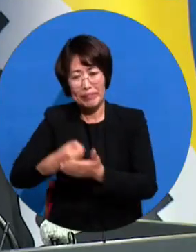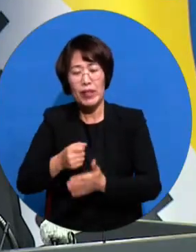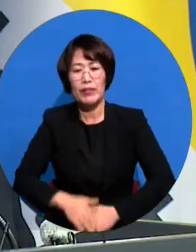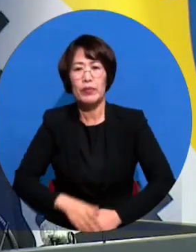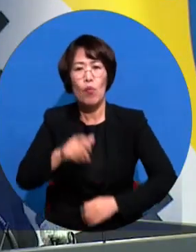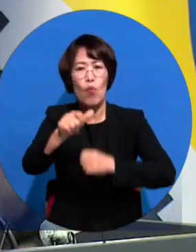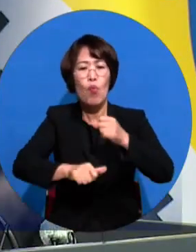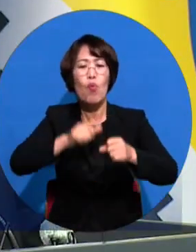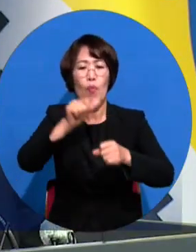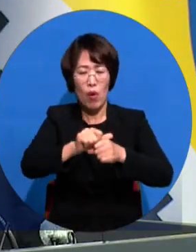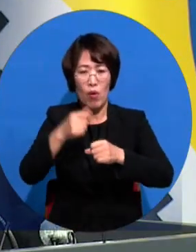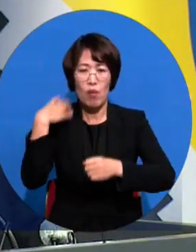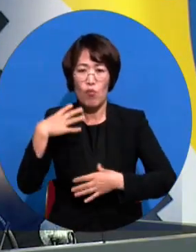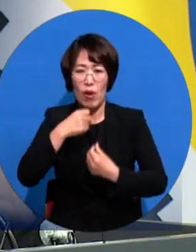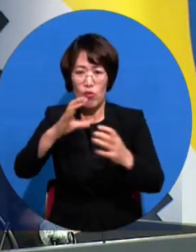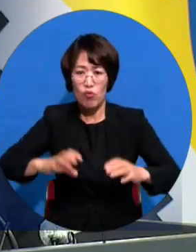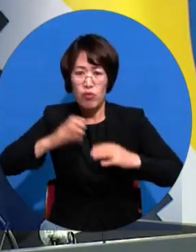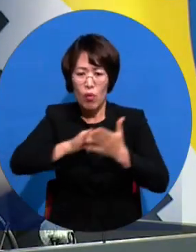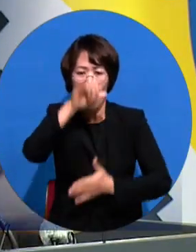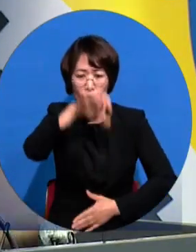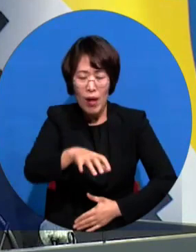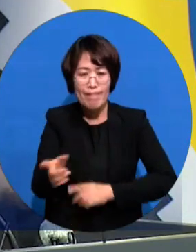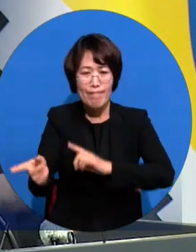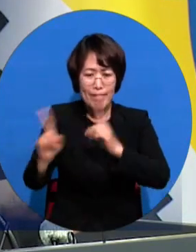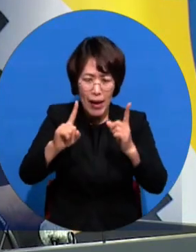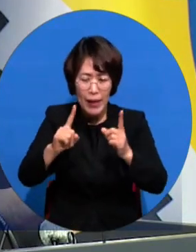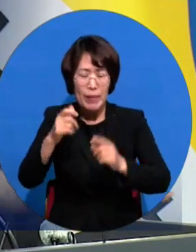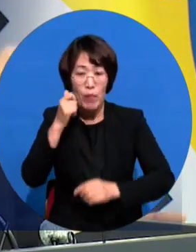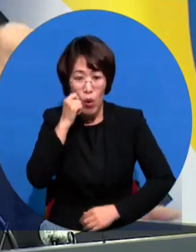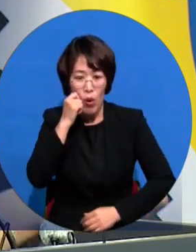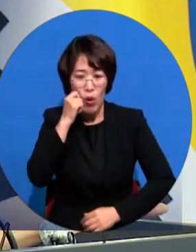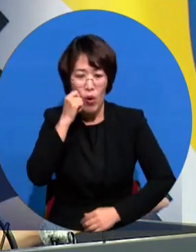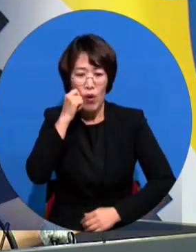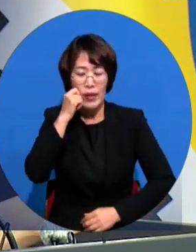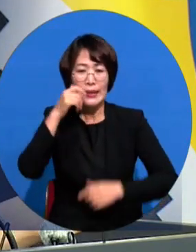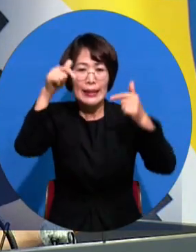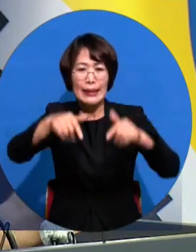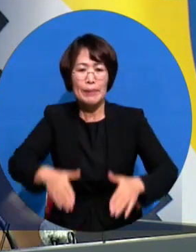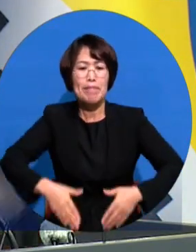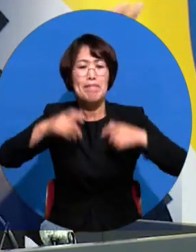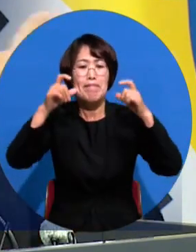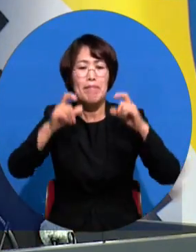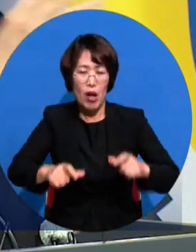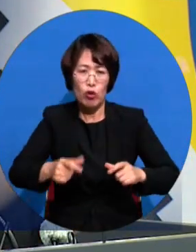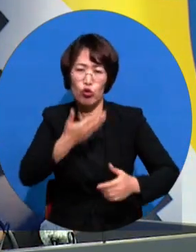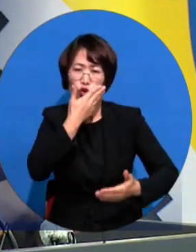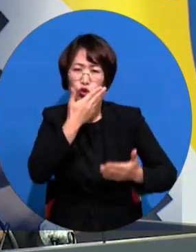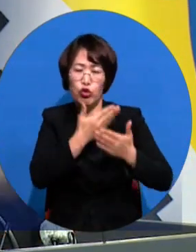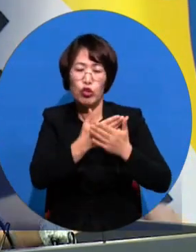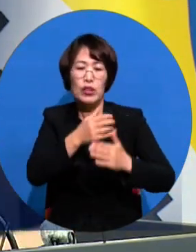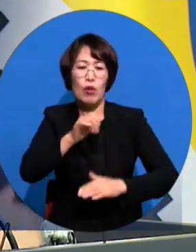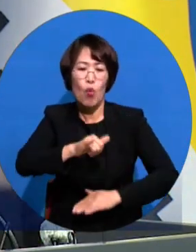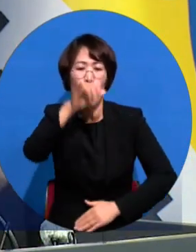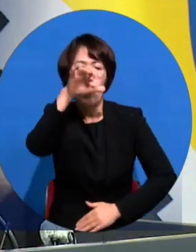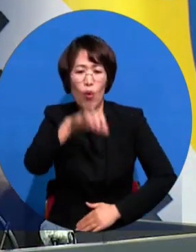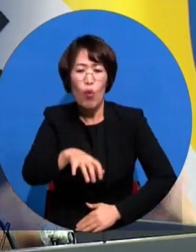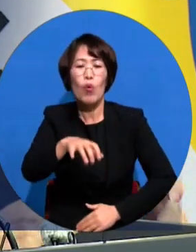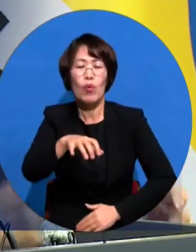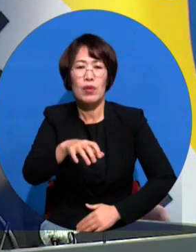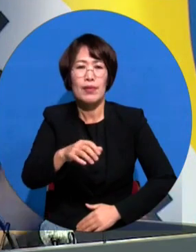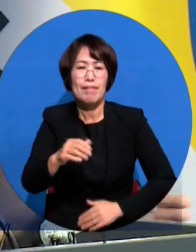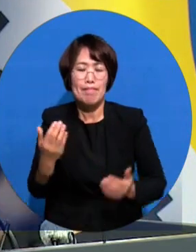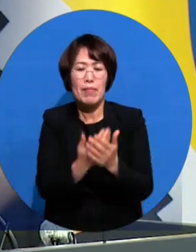5년 내에 무안국제공항을 정상 궤도에 올려놓지 못한다면은 선안권